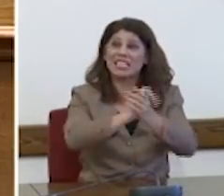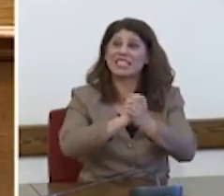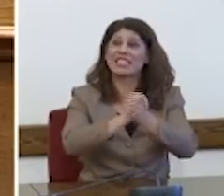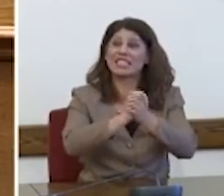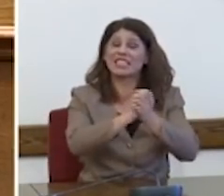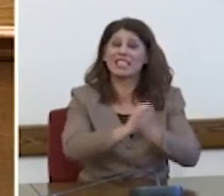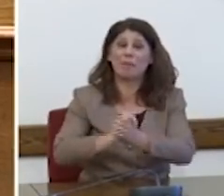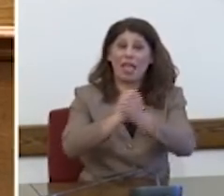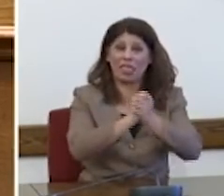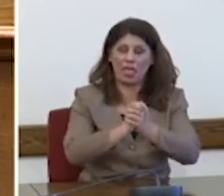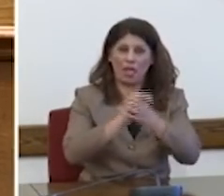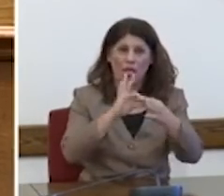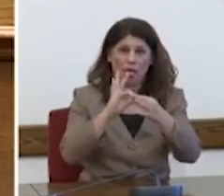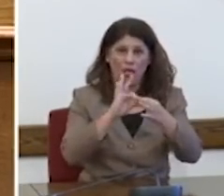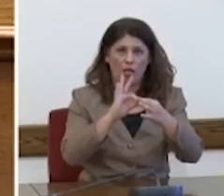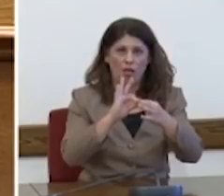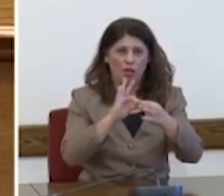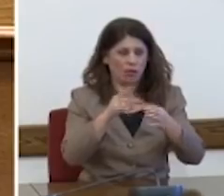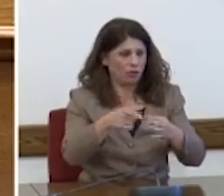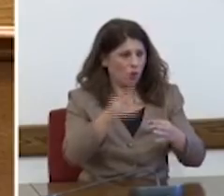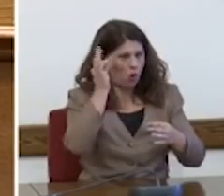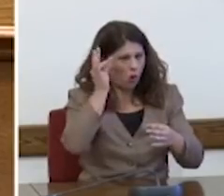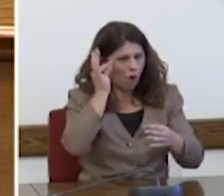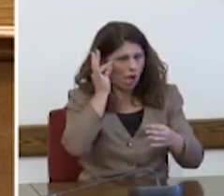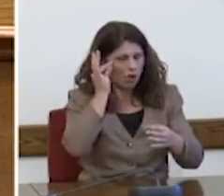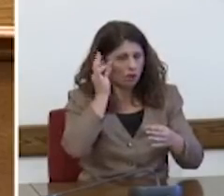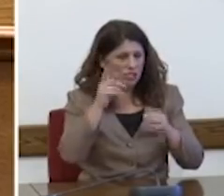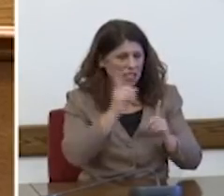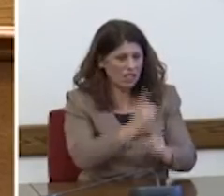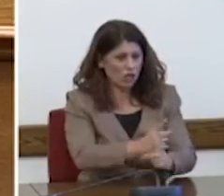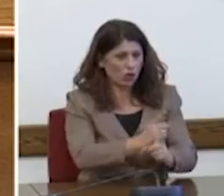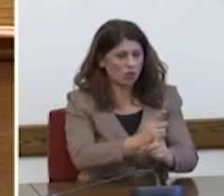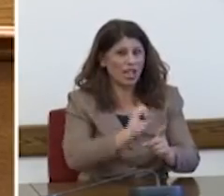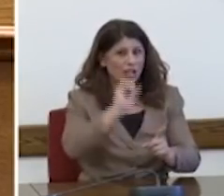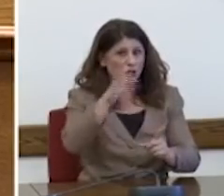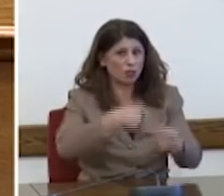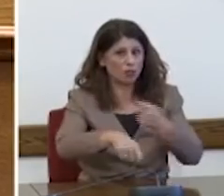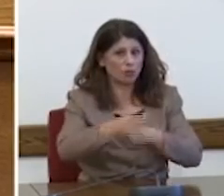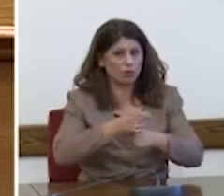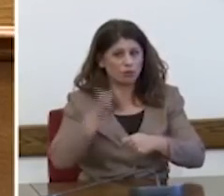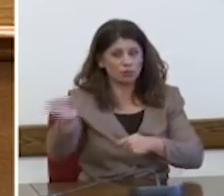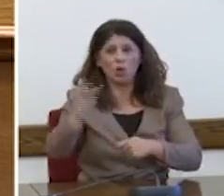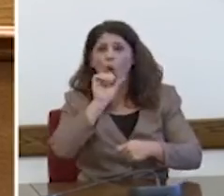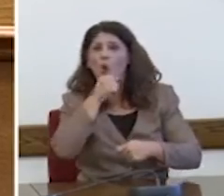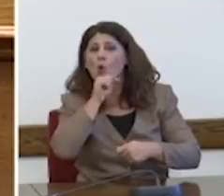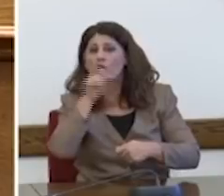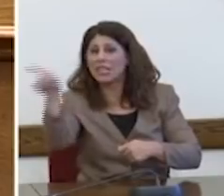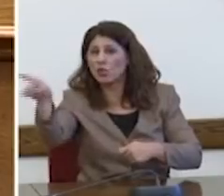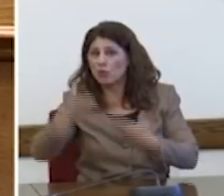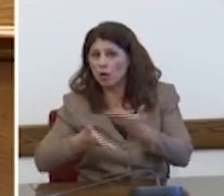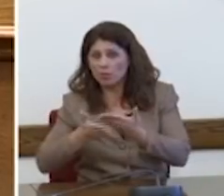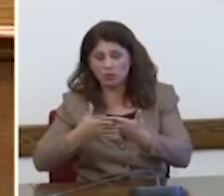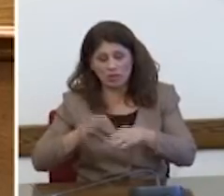εντεταλμένος υπουργός για το εξωτερικό εμπόριο επισκέφθηκε την Κωνσταντινούπολη, συνοδευόμενος από Γάλλους επιχειρηματίες,